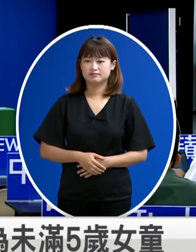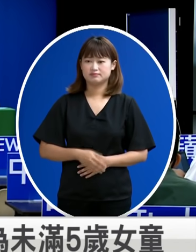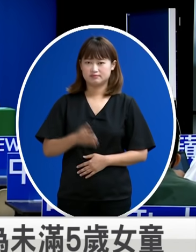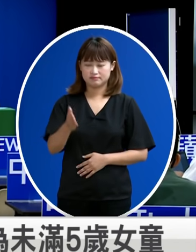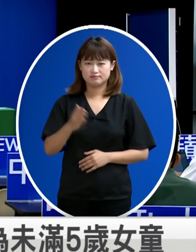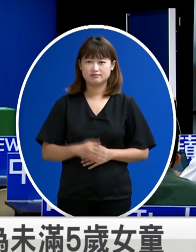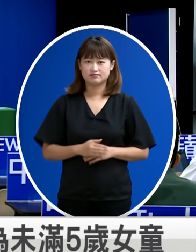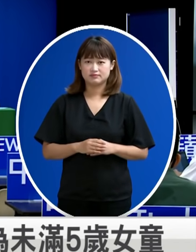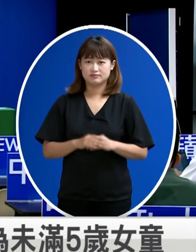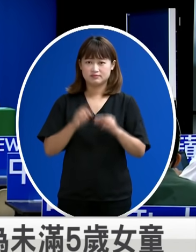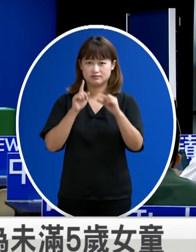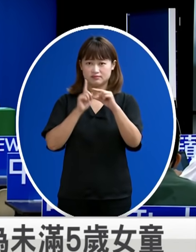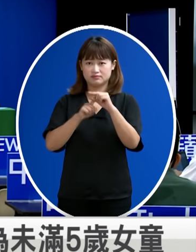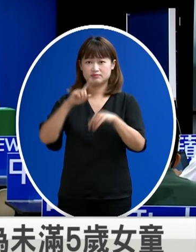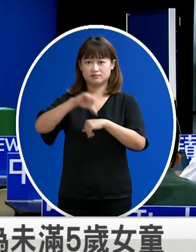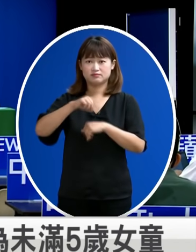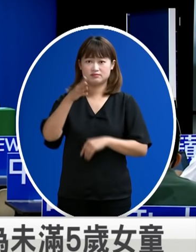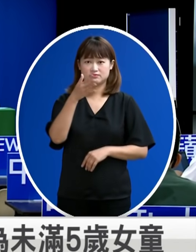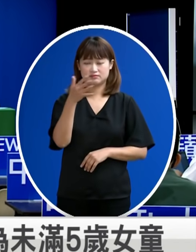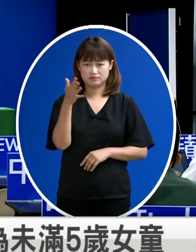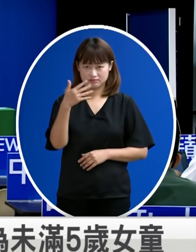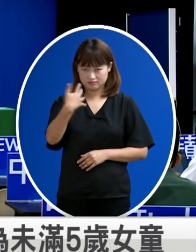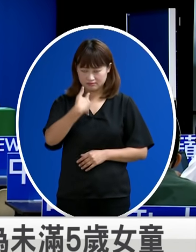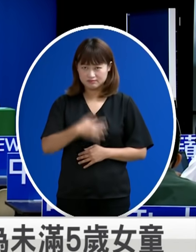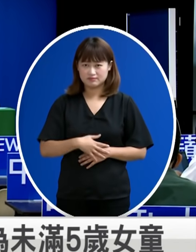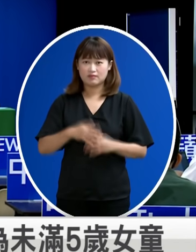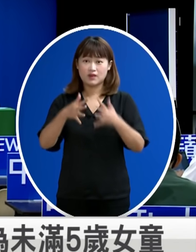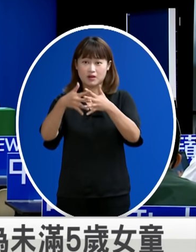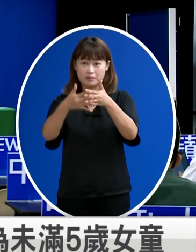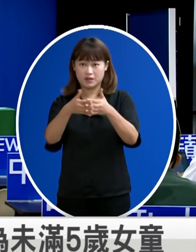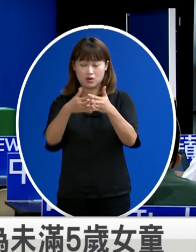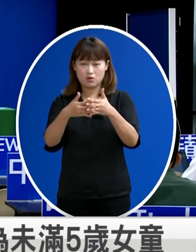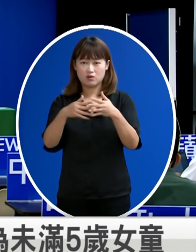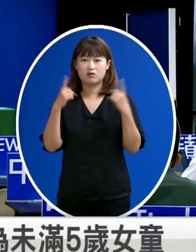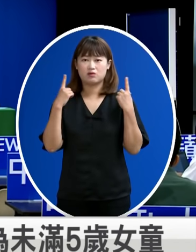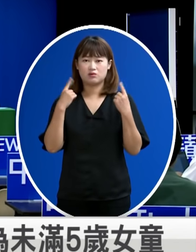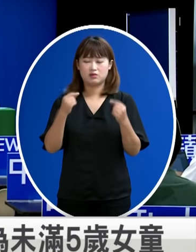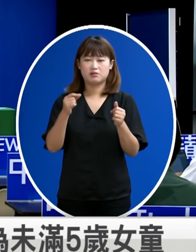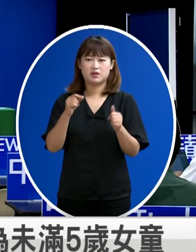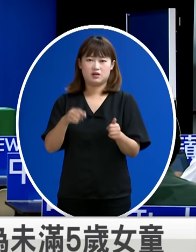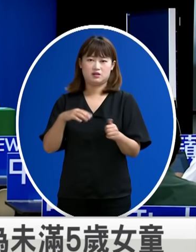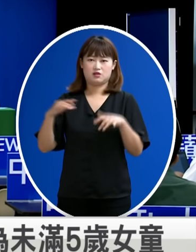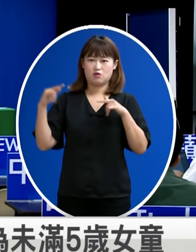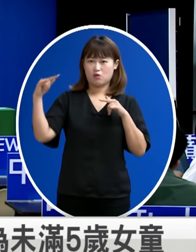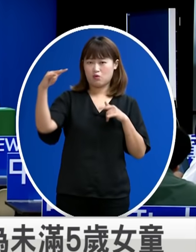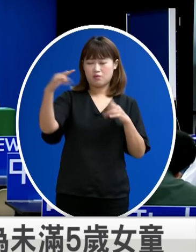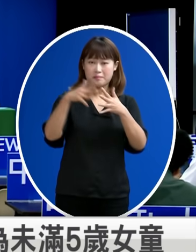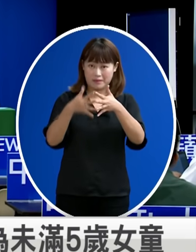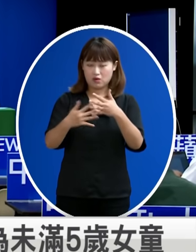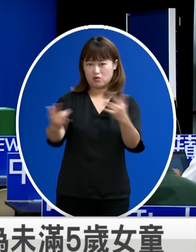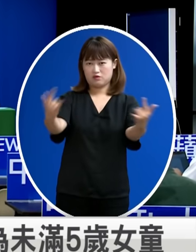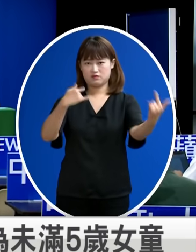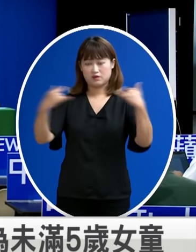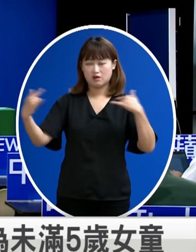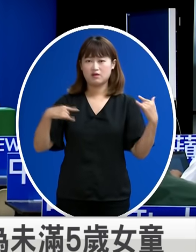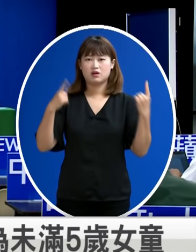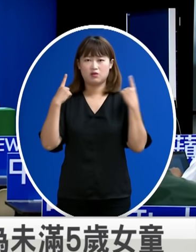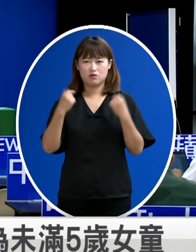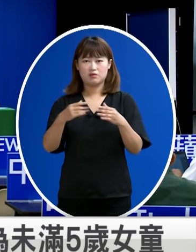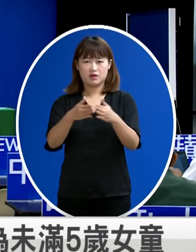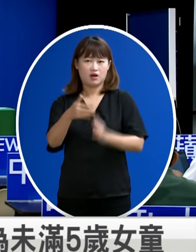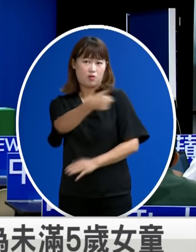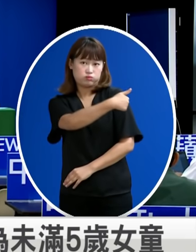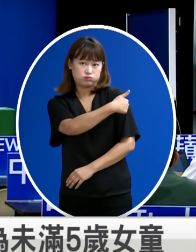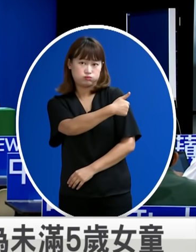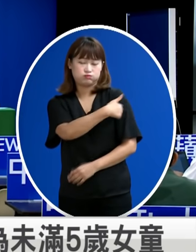谢谢部长，想请教关于说美国的那个边境管制的议题，因为美国要求说旅客入境都需要完整